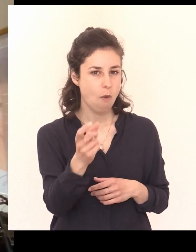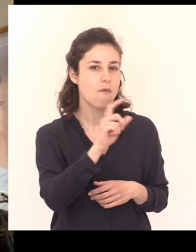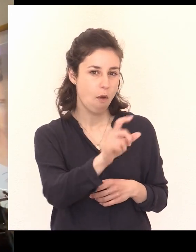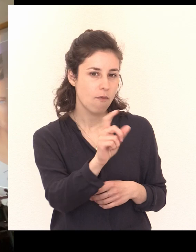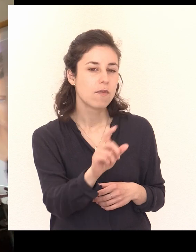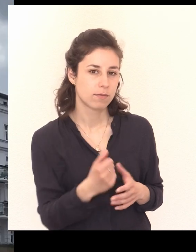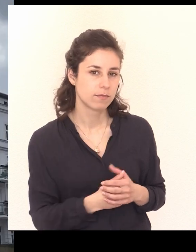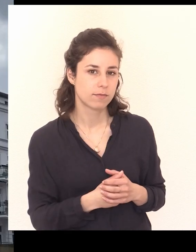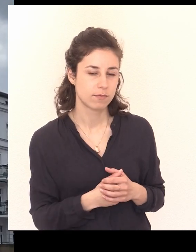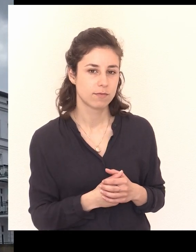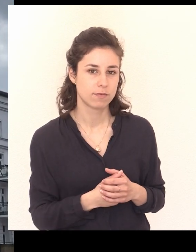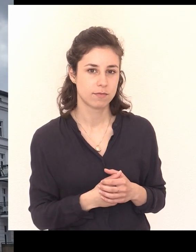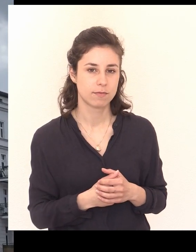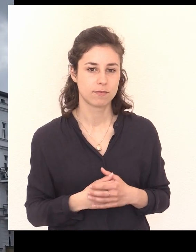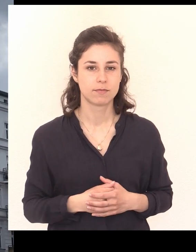Every week.